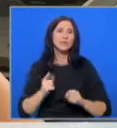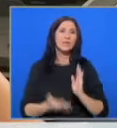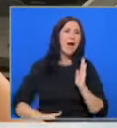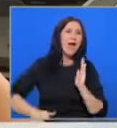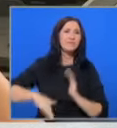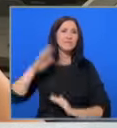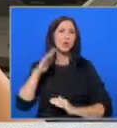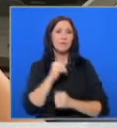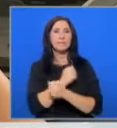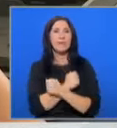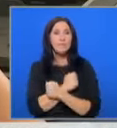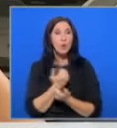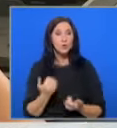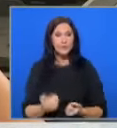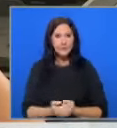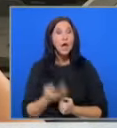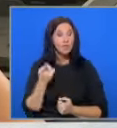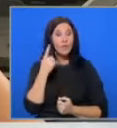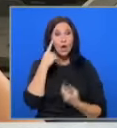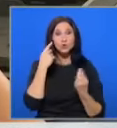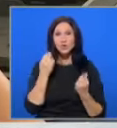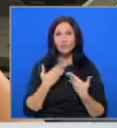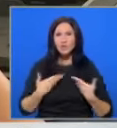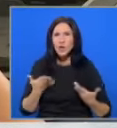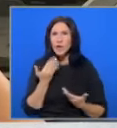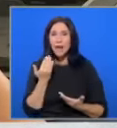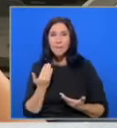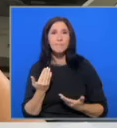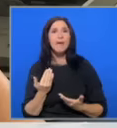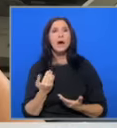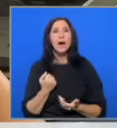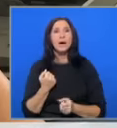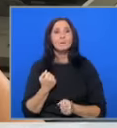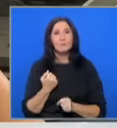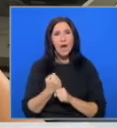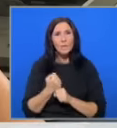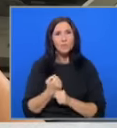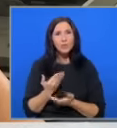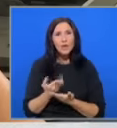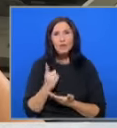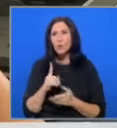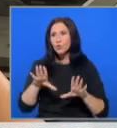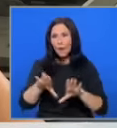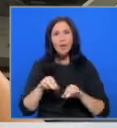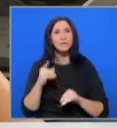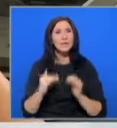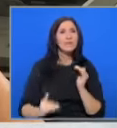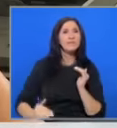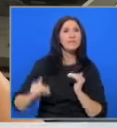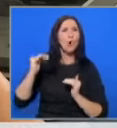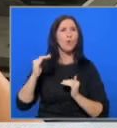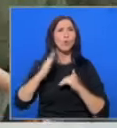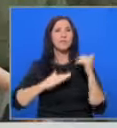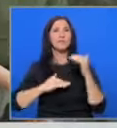най-висока безработица. И това означава, че ние нямаме насрещни работодатели, които да поемат тази високо